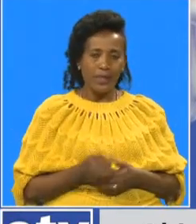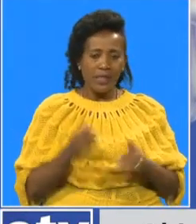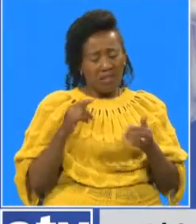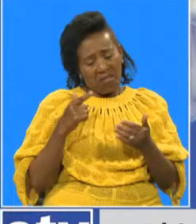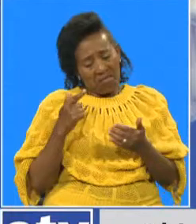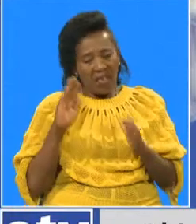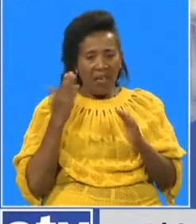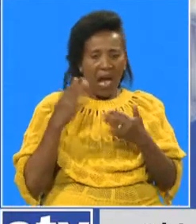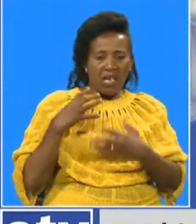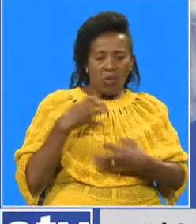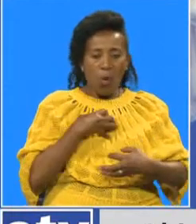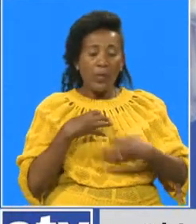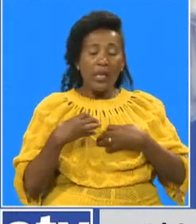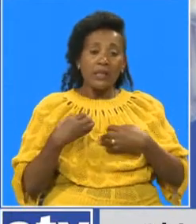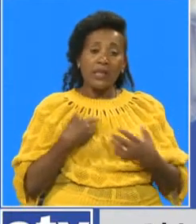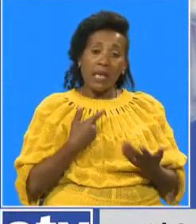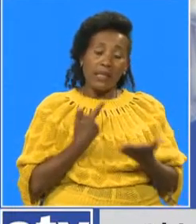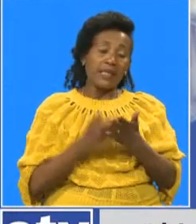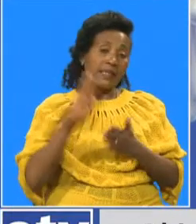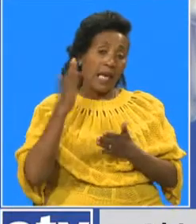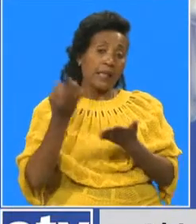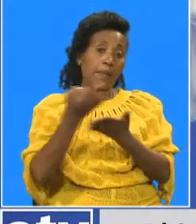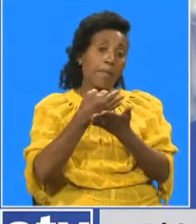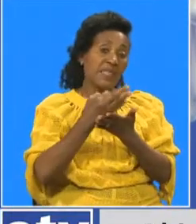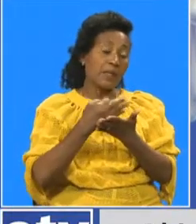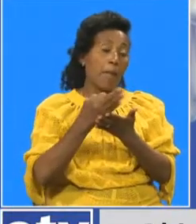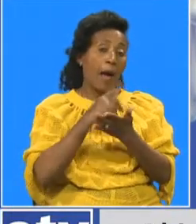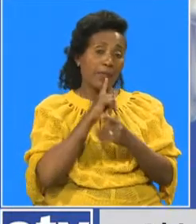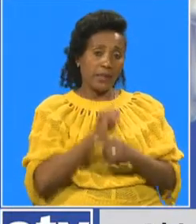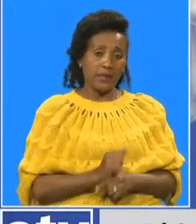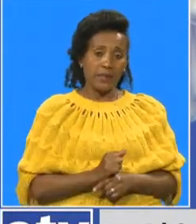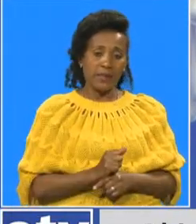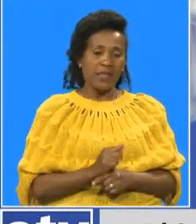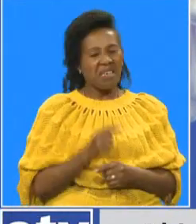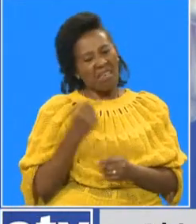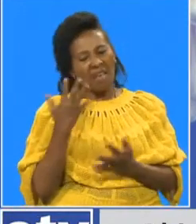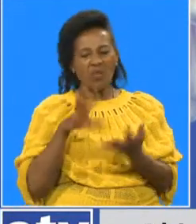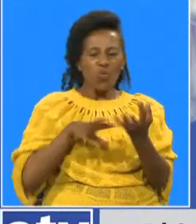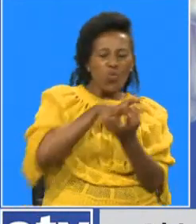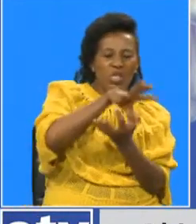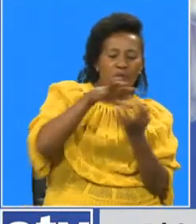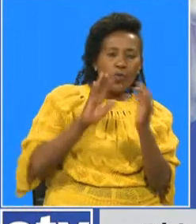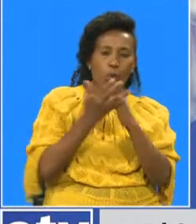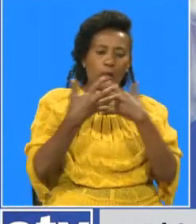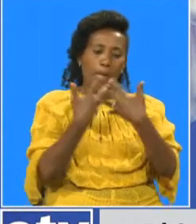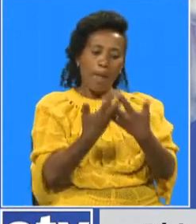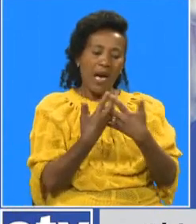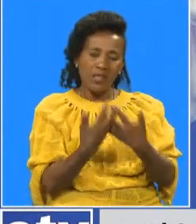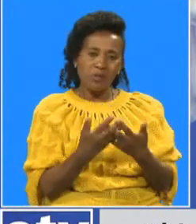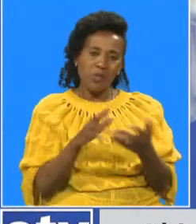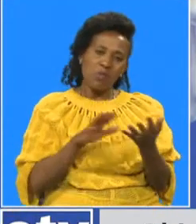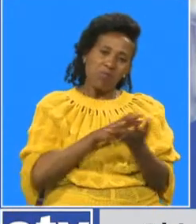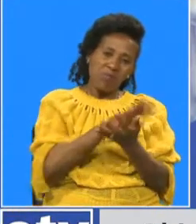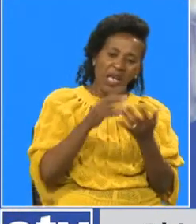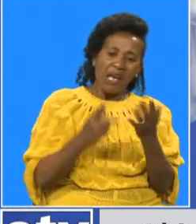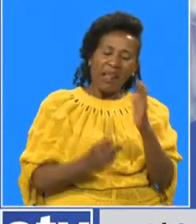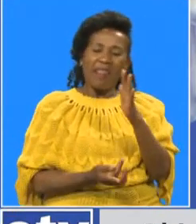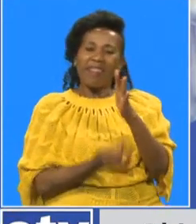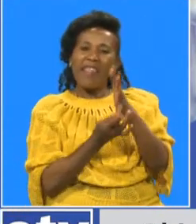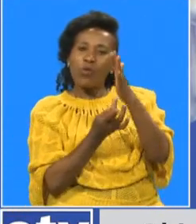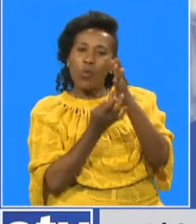ያን ያህል ኮምፕሌክስ ስላልሆነ እንዲህ አይነት ምርት ማምረት ያን ያህል ውስብስብ የሆነ ማሽነሪ ያን ያህል ውስብስብ የሆነ